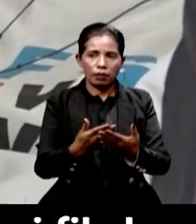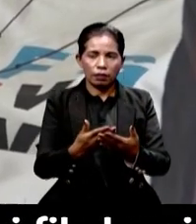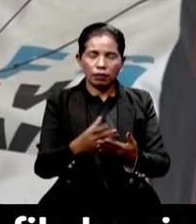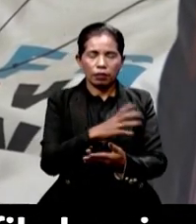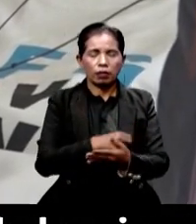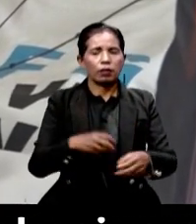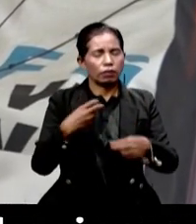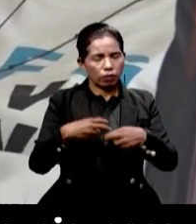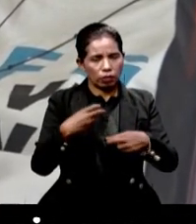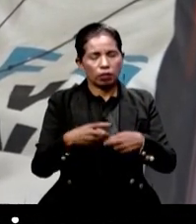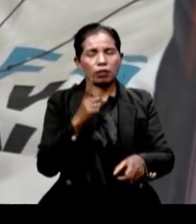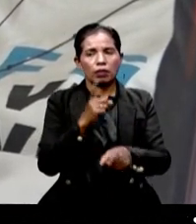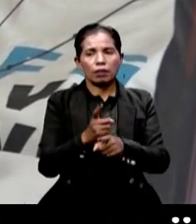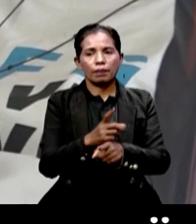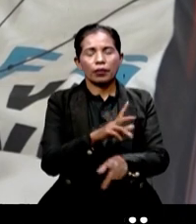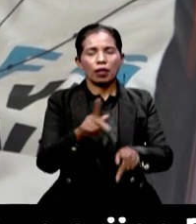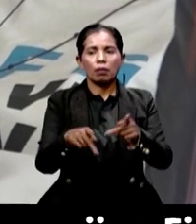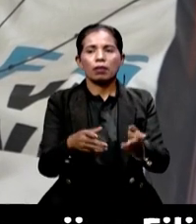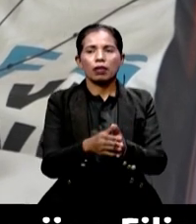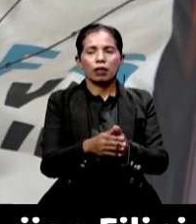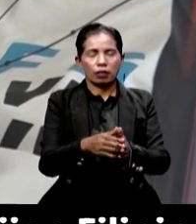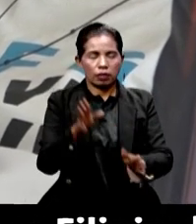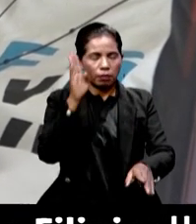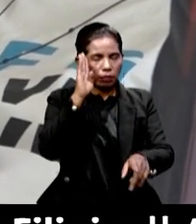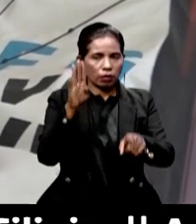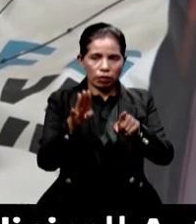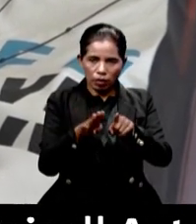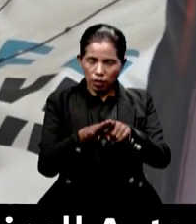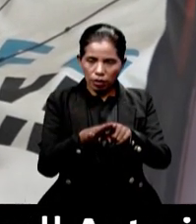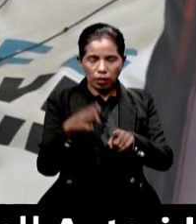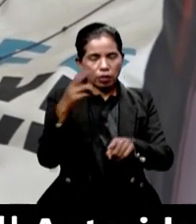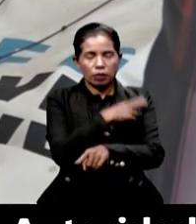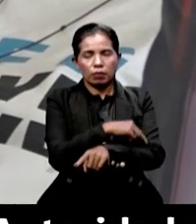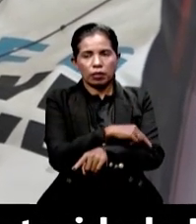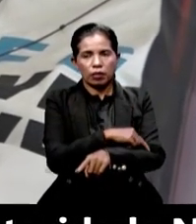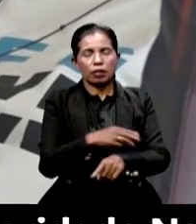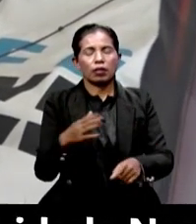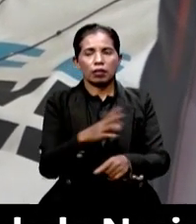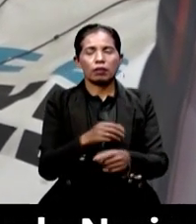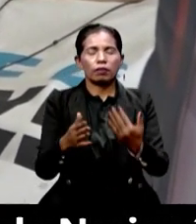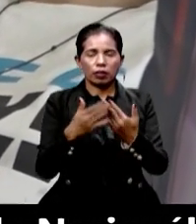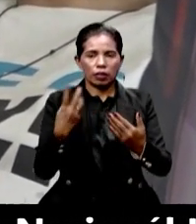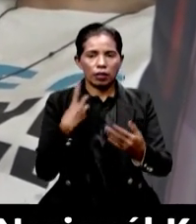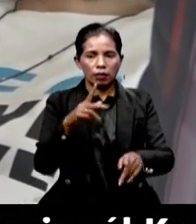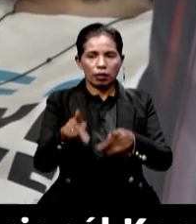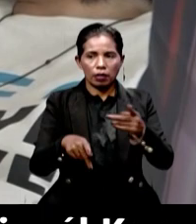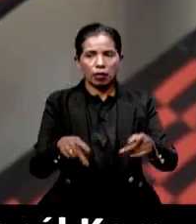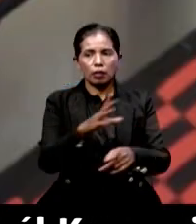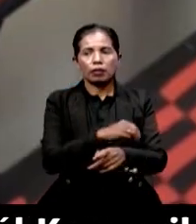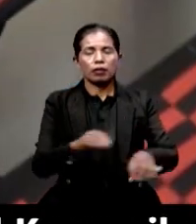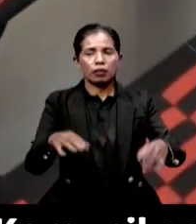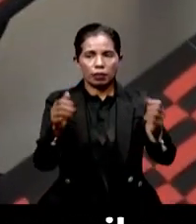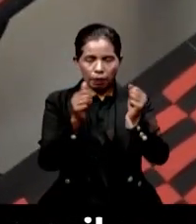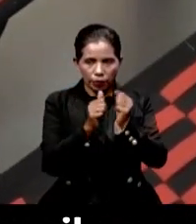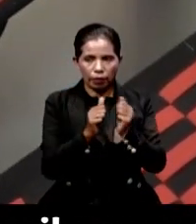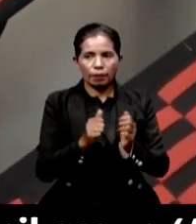dilakukan. Kecuali misalnya ada orang yang saudaranya lagi ada di rumah sakit, itu mungkin gampang ya untuk orang datang karena dia punya relasi,